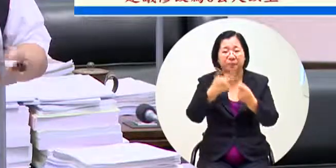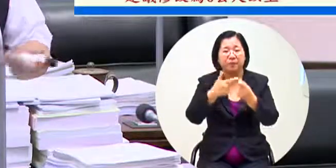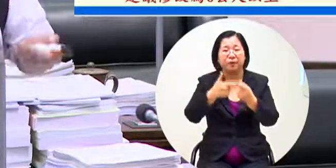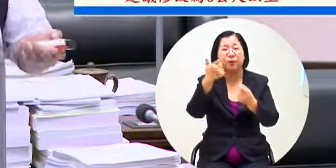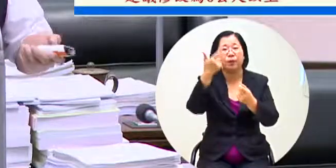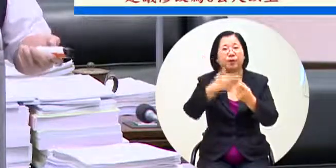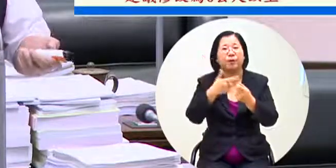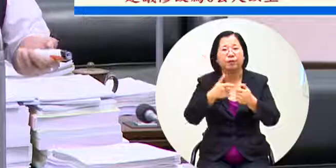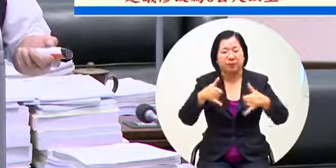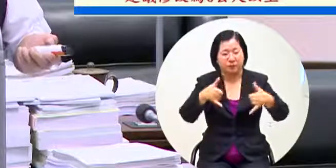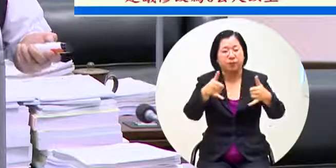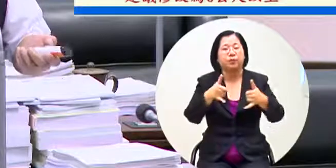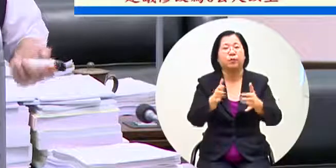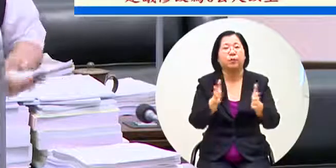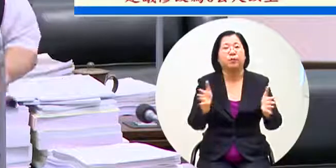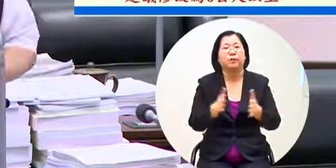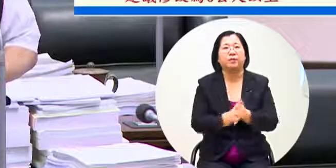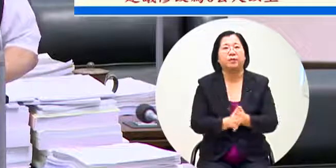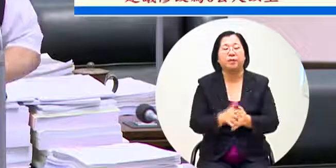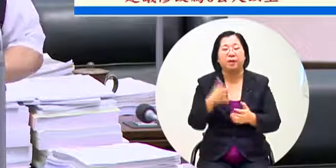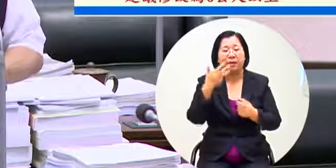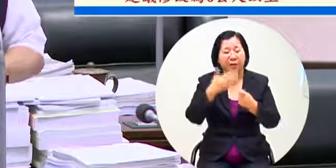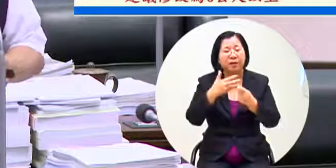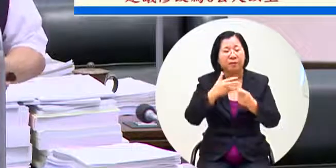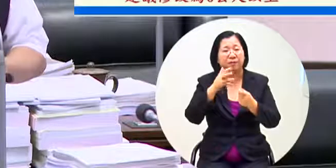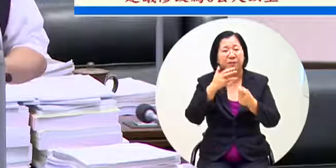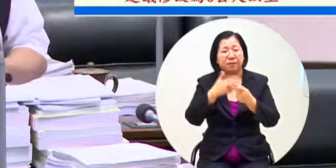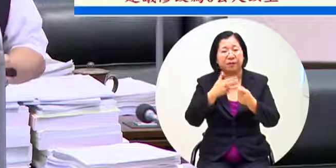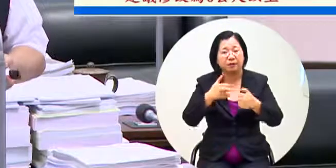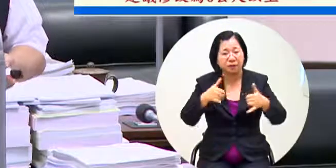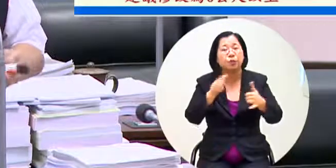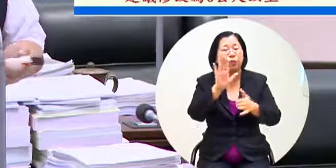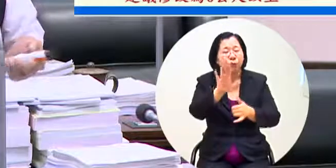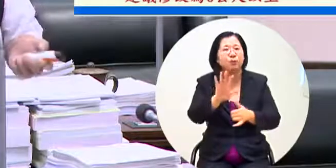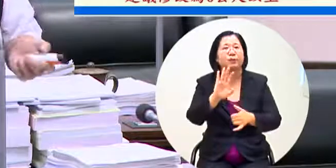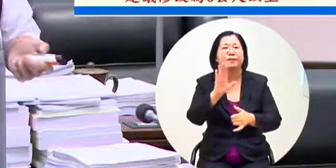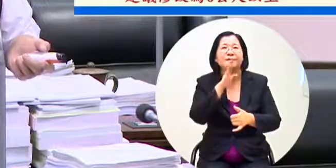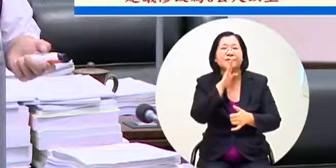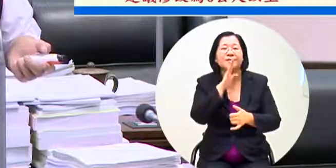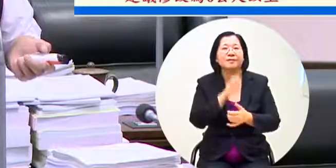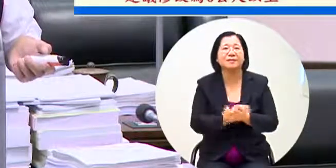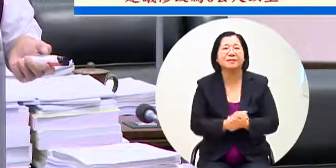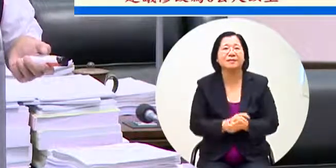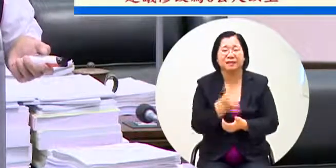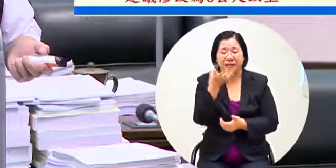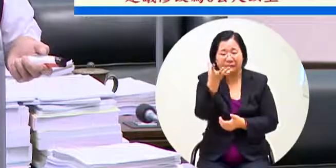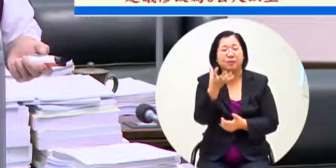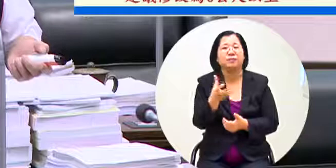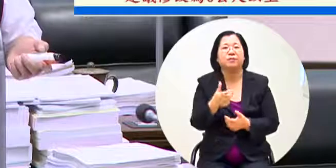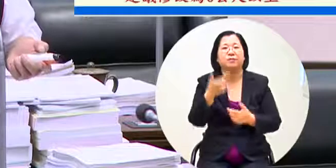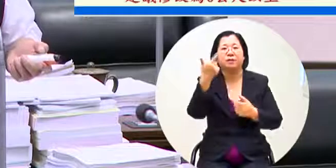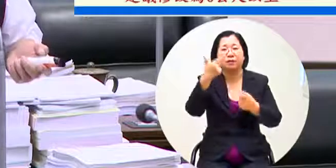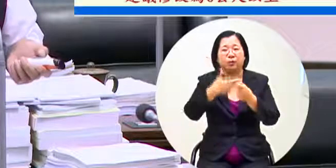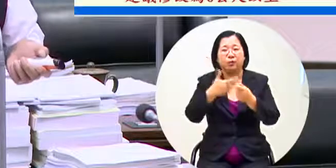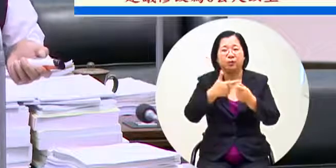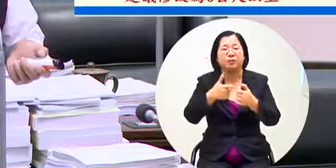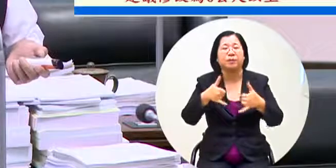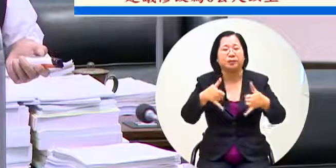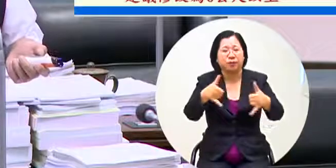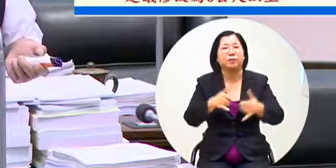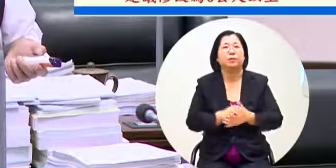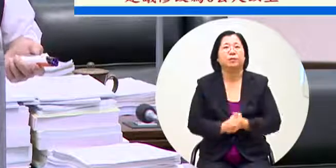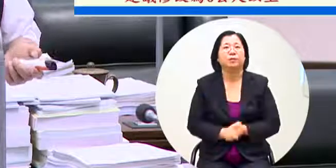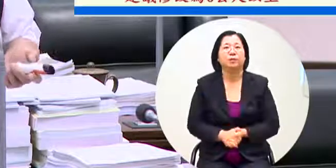路有哪有？但是我是讲，较大部分拢总是这个六米路。啊，那么咱现在这个都市计划法